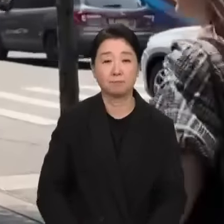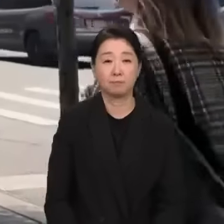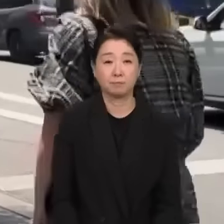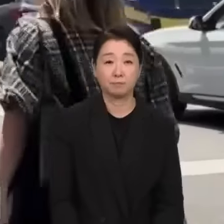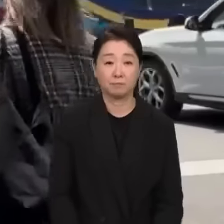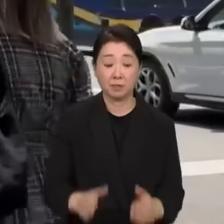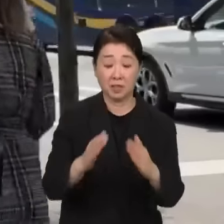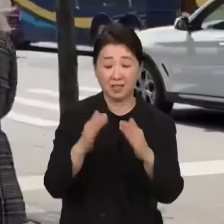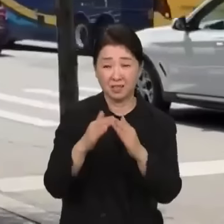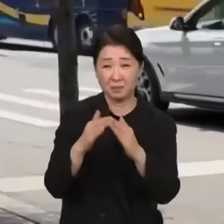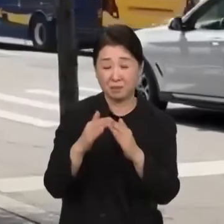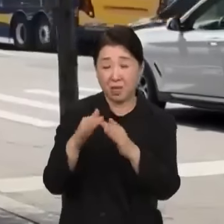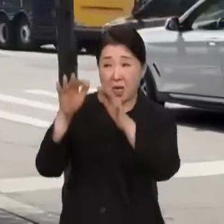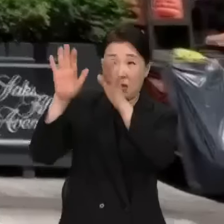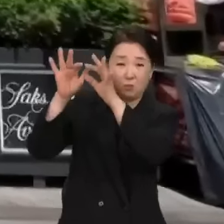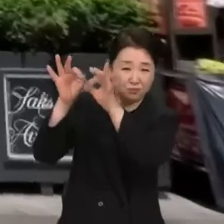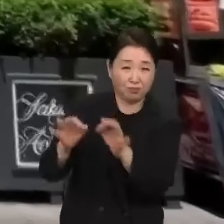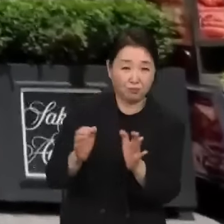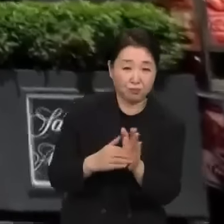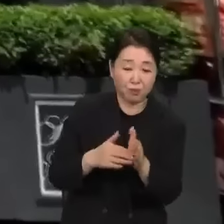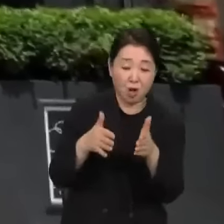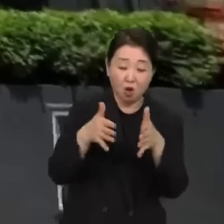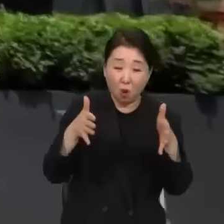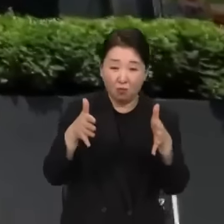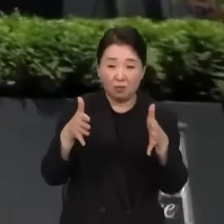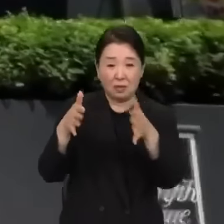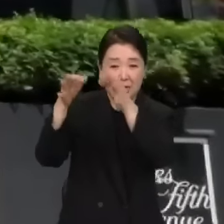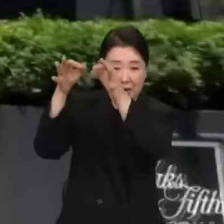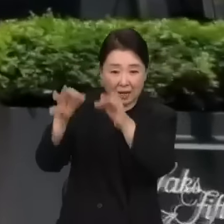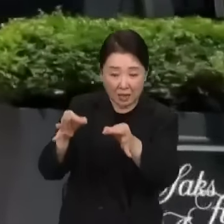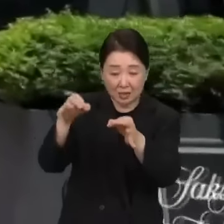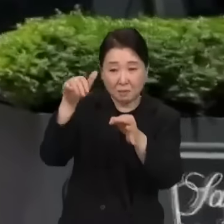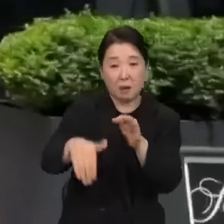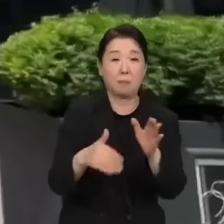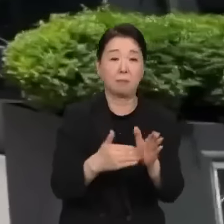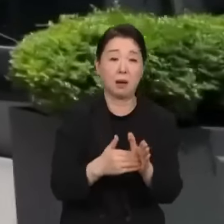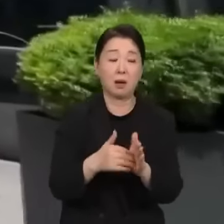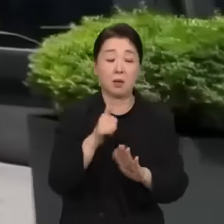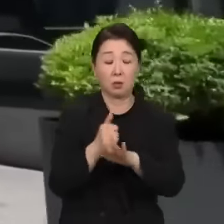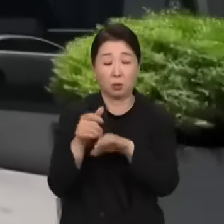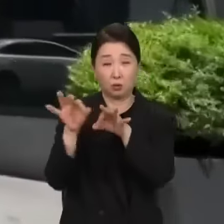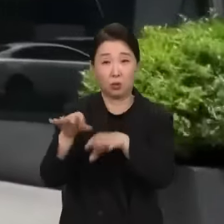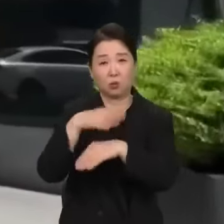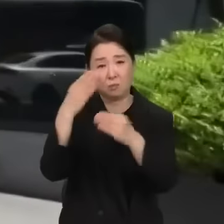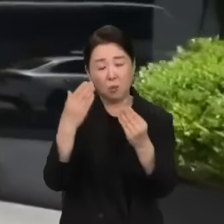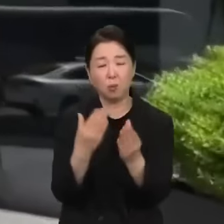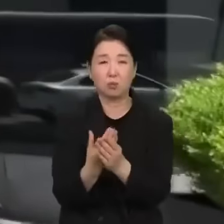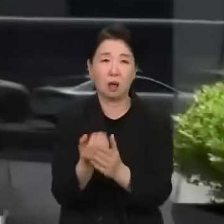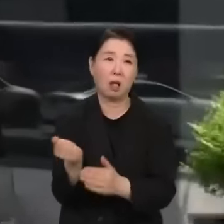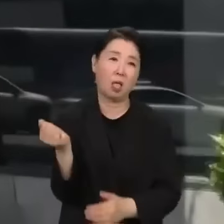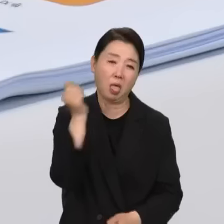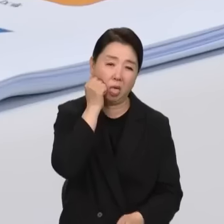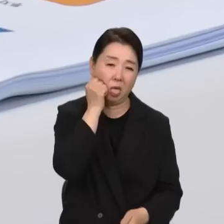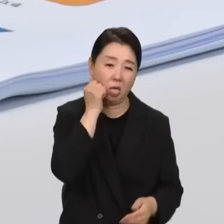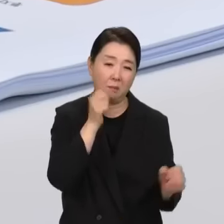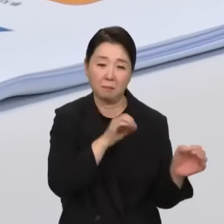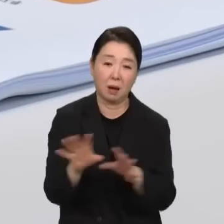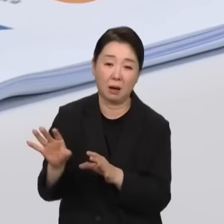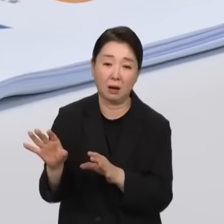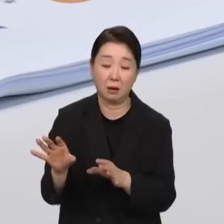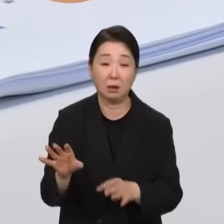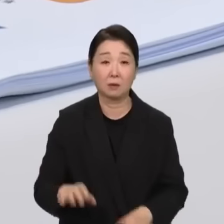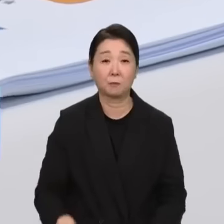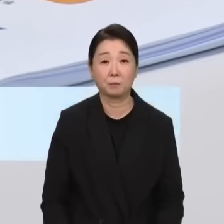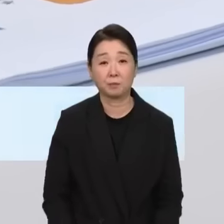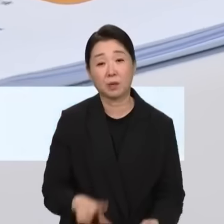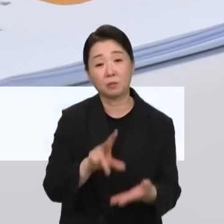부동산 침체로 건물 가치도 급락하면서 김 씨는 사실상 투자금 전액을 잃을 처지가 됐습니다. 그런데